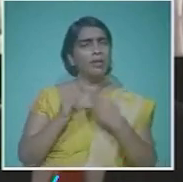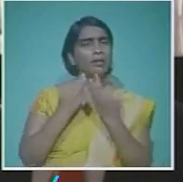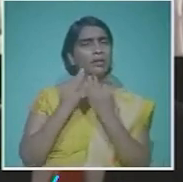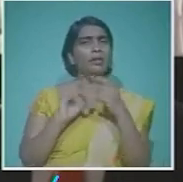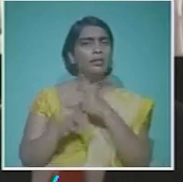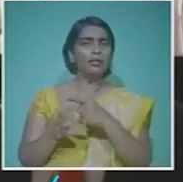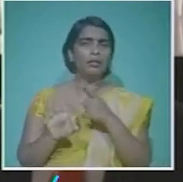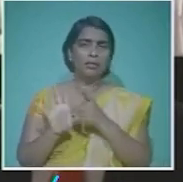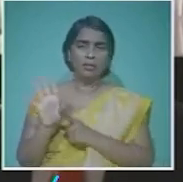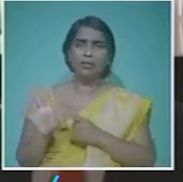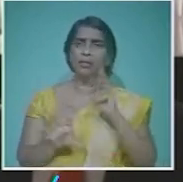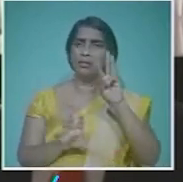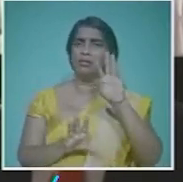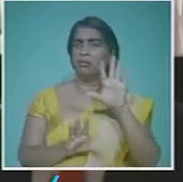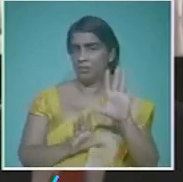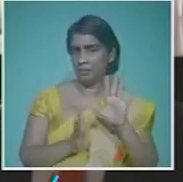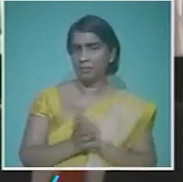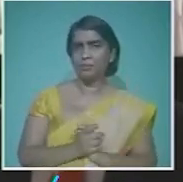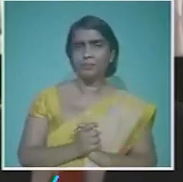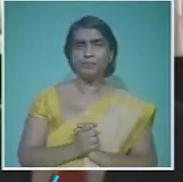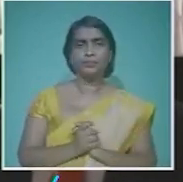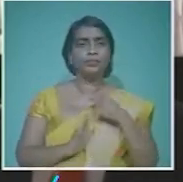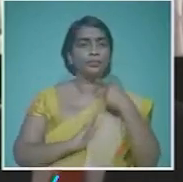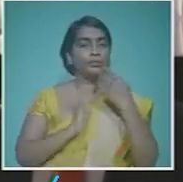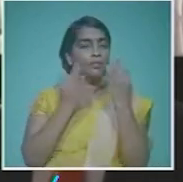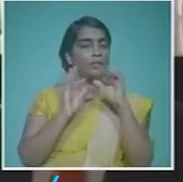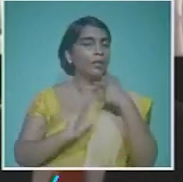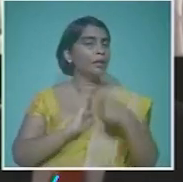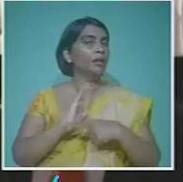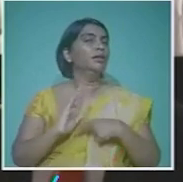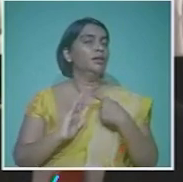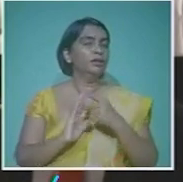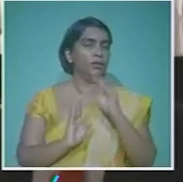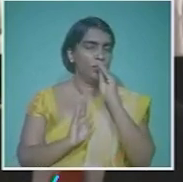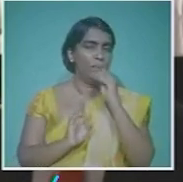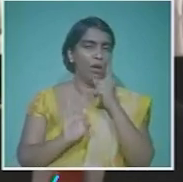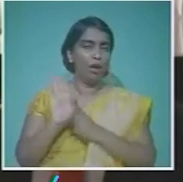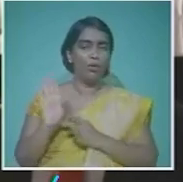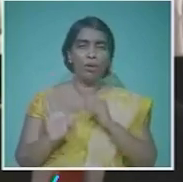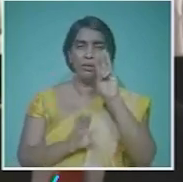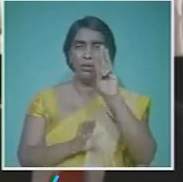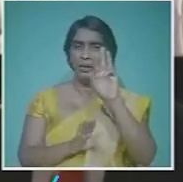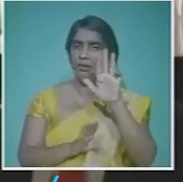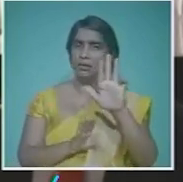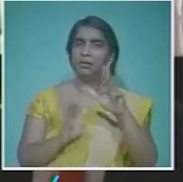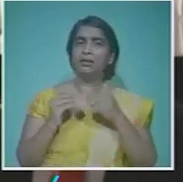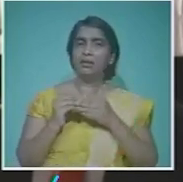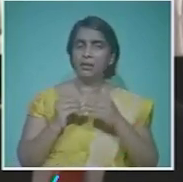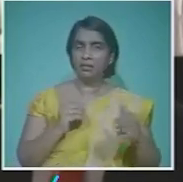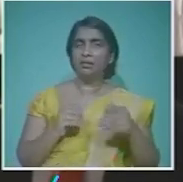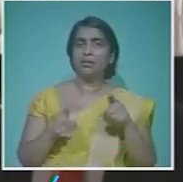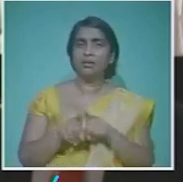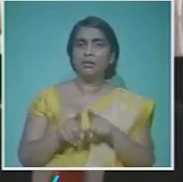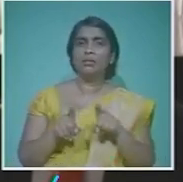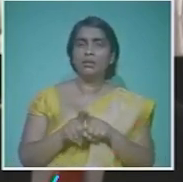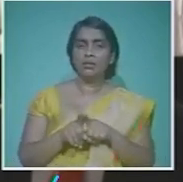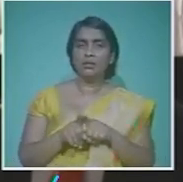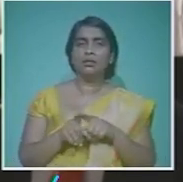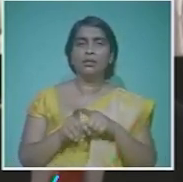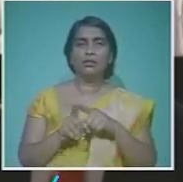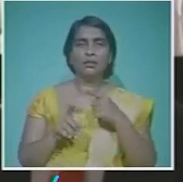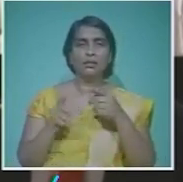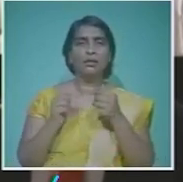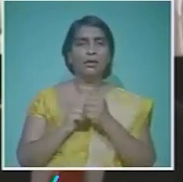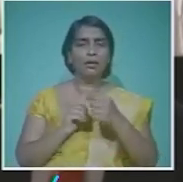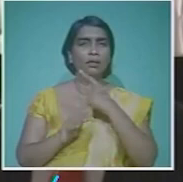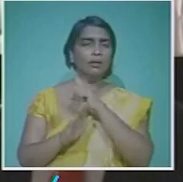අවුරුදු 35යි. නිදහස් ශ්‍රී ලංකාවට යන්තම් අවුරුදු 39 සම්පූර්ණ වෙනකොට 987